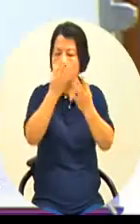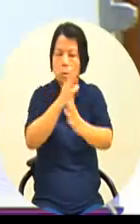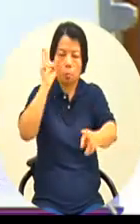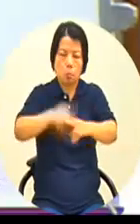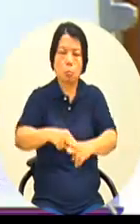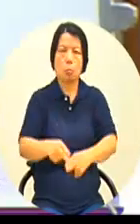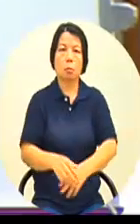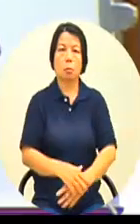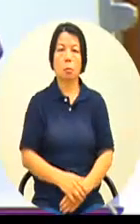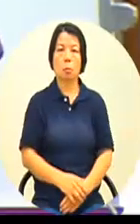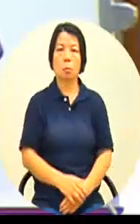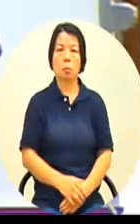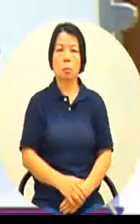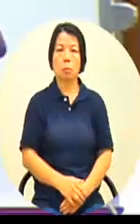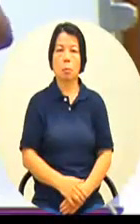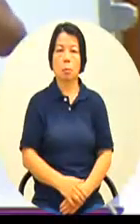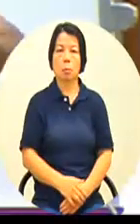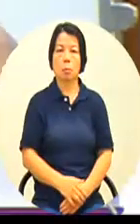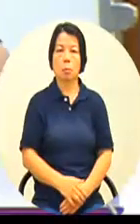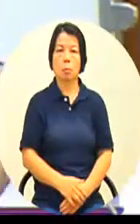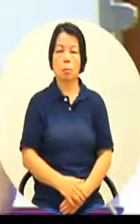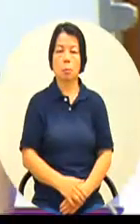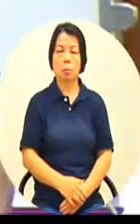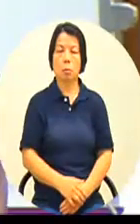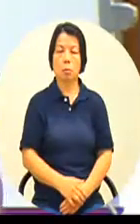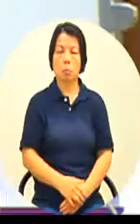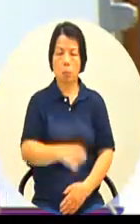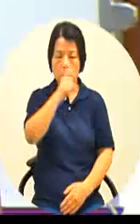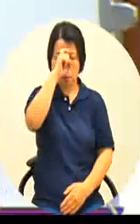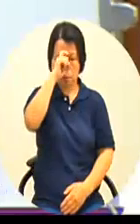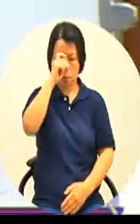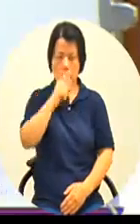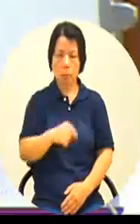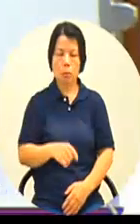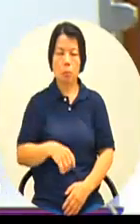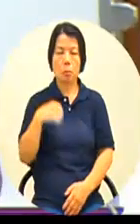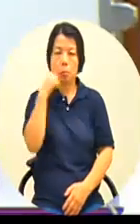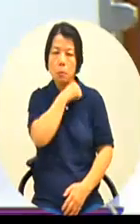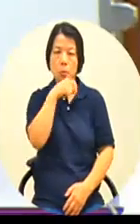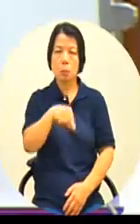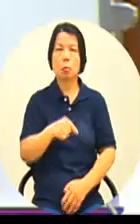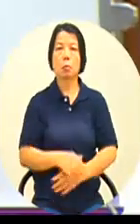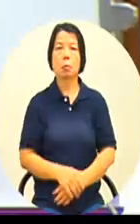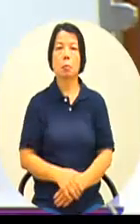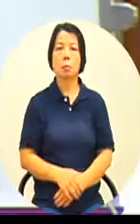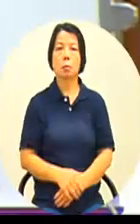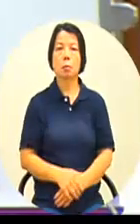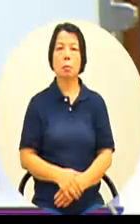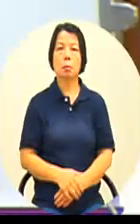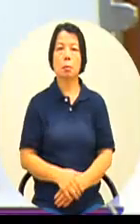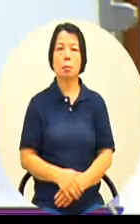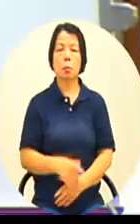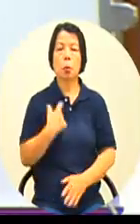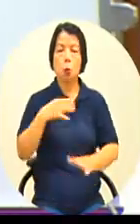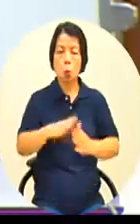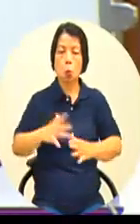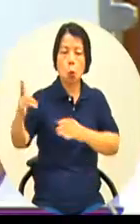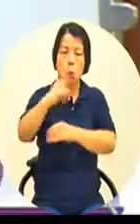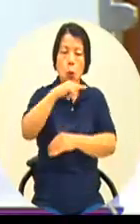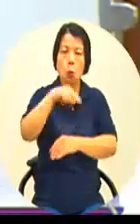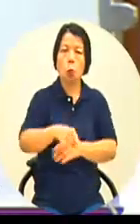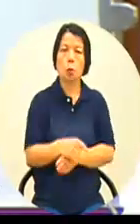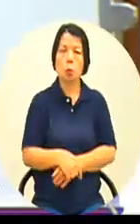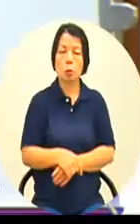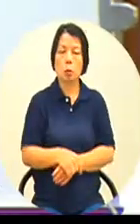啊，咱家哦，我也希望那个局长哦，这个落地免签的观光客哦，你要去警